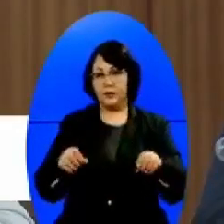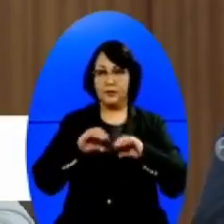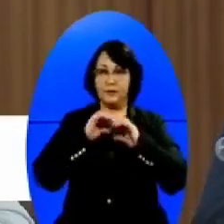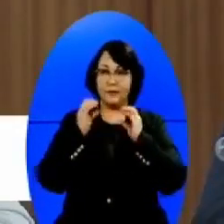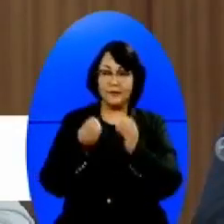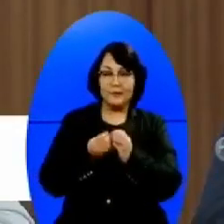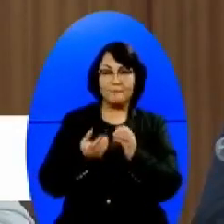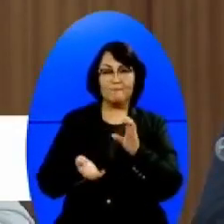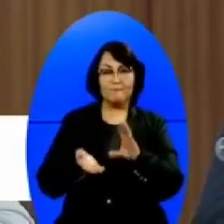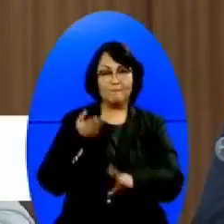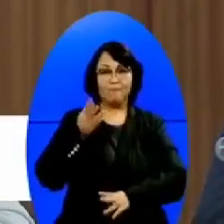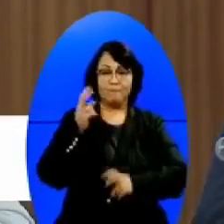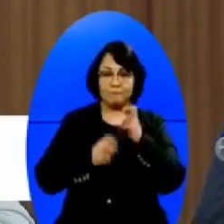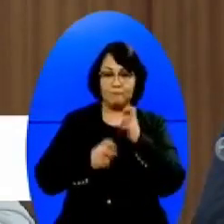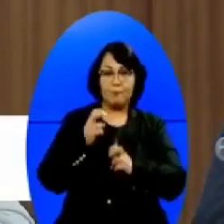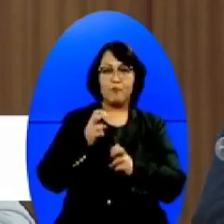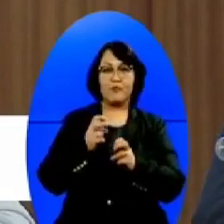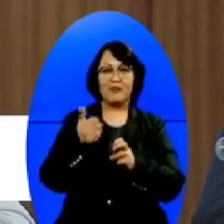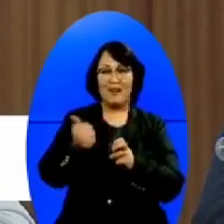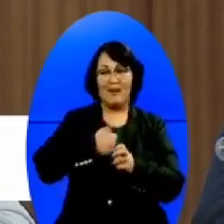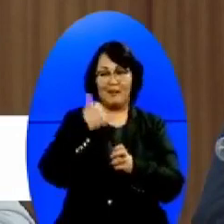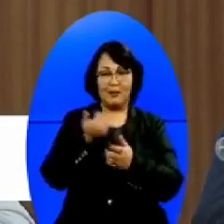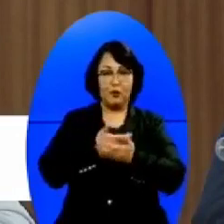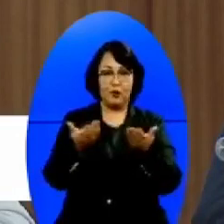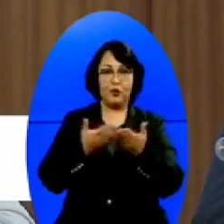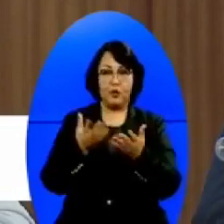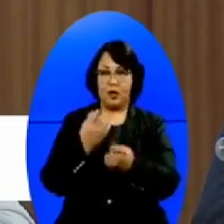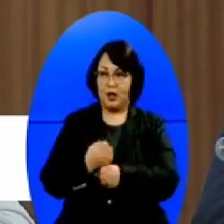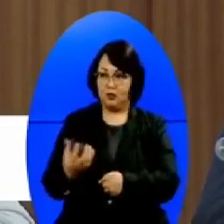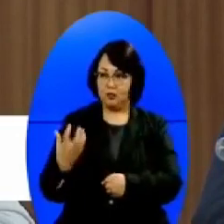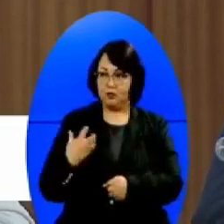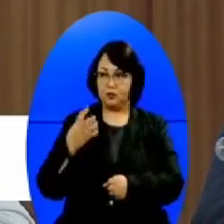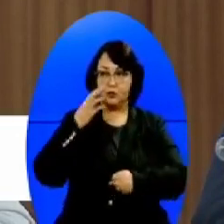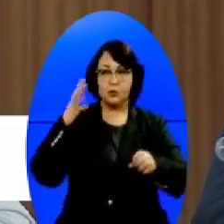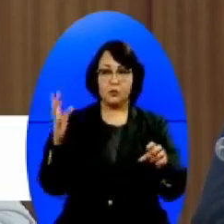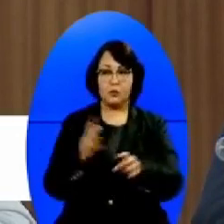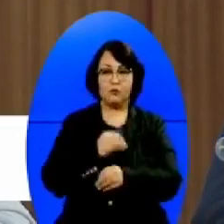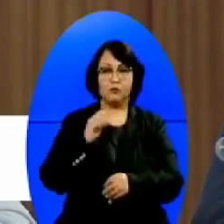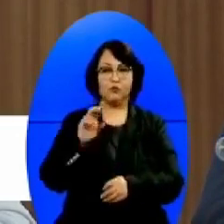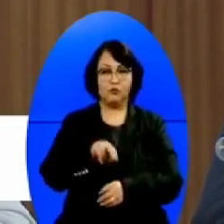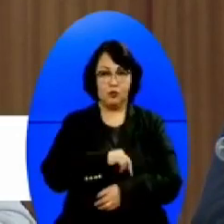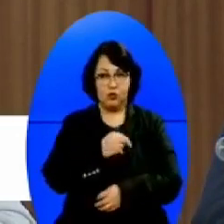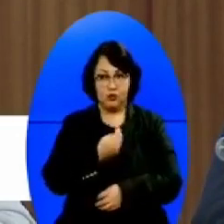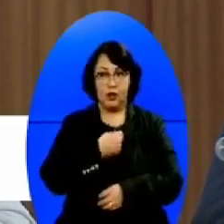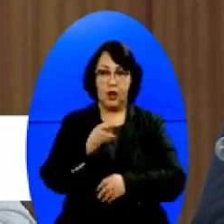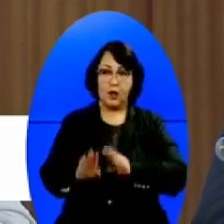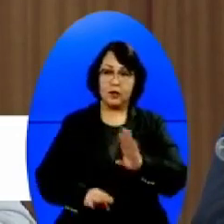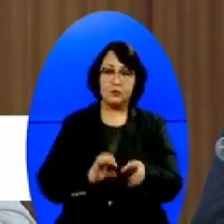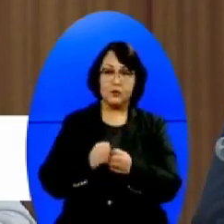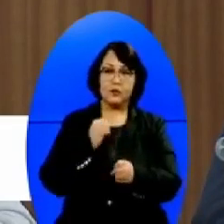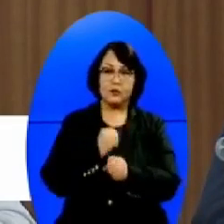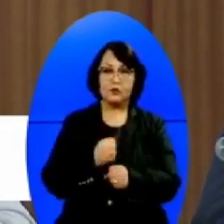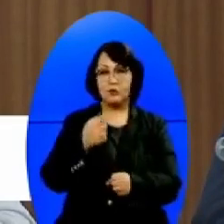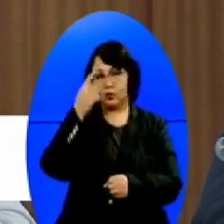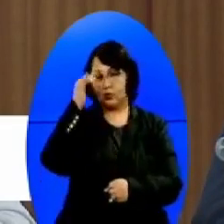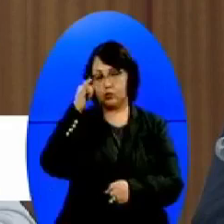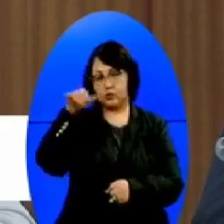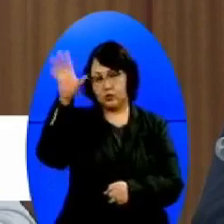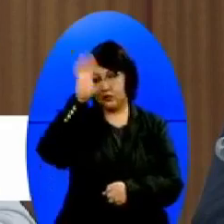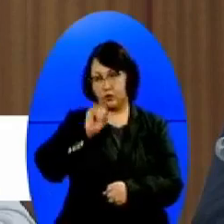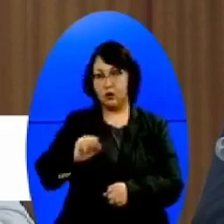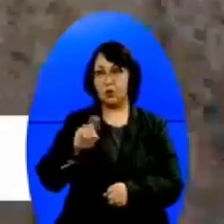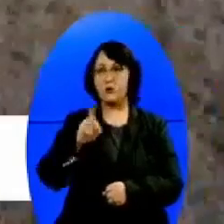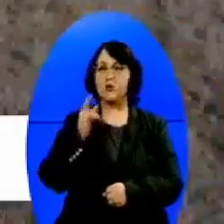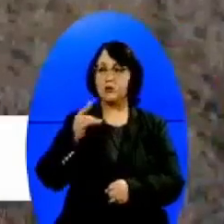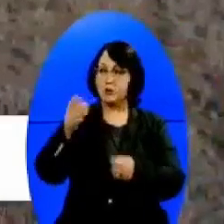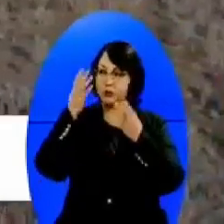түвшээр хангах асуудалт бол яг гард зохион байгуулж зоригтой алхам хийж энэ дээр бас ажилласанд Монгол улсын ерөнхий сайд хүрсөх бид бас талархаж